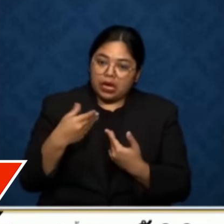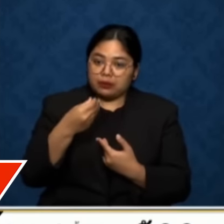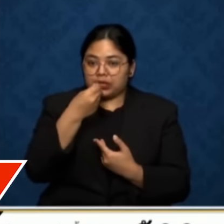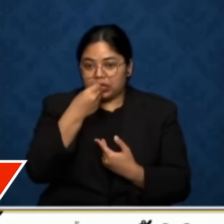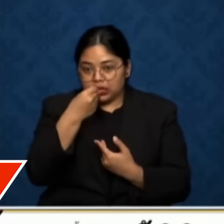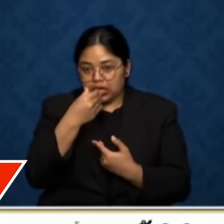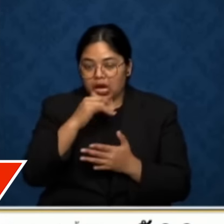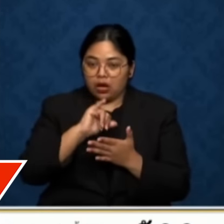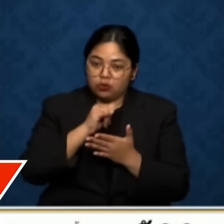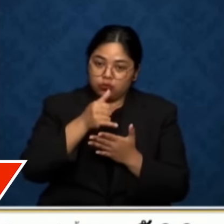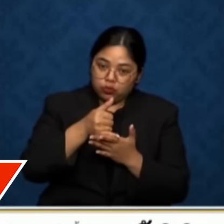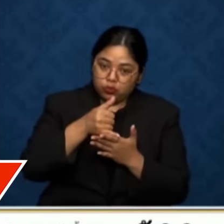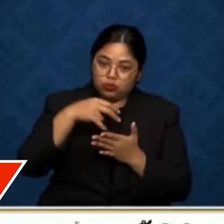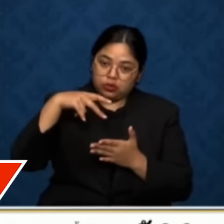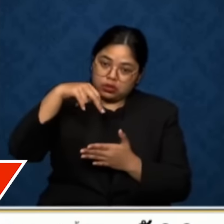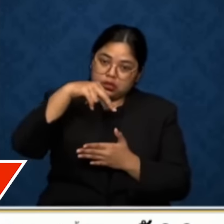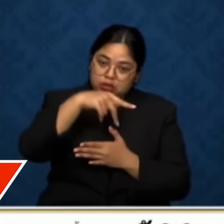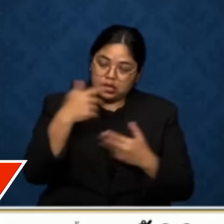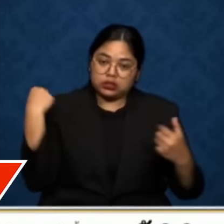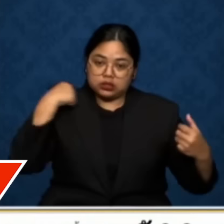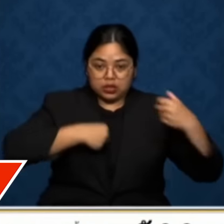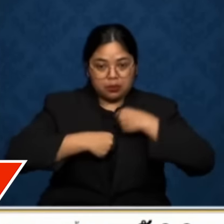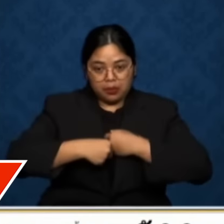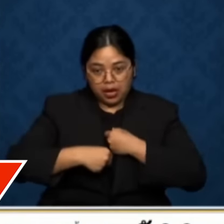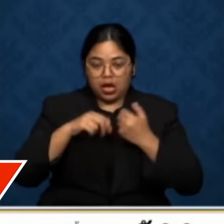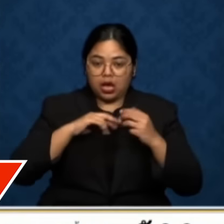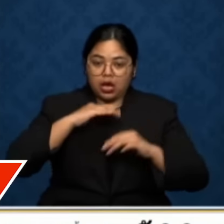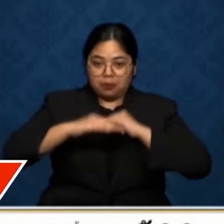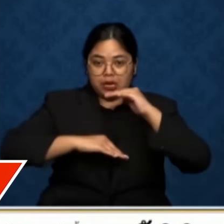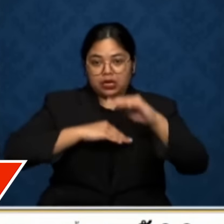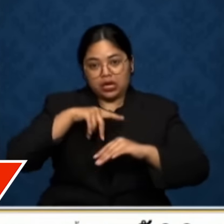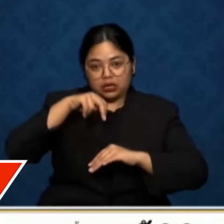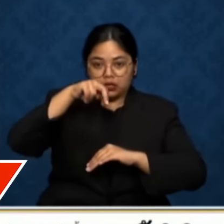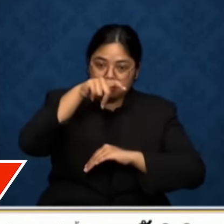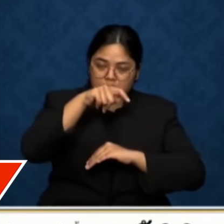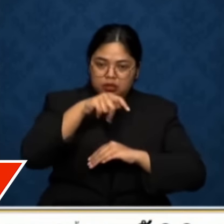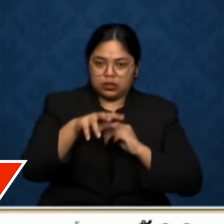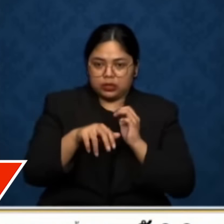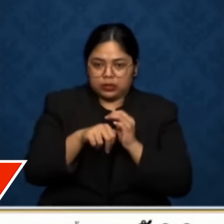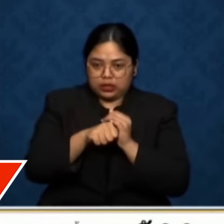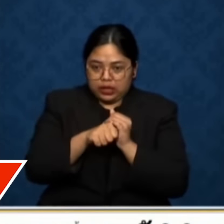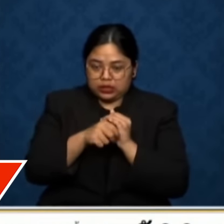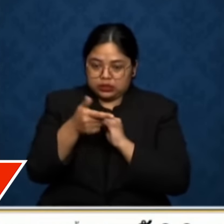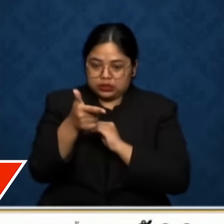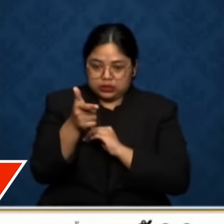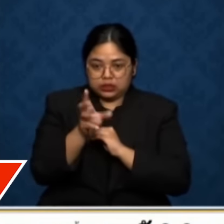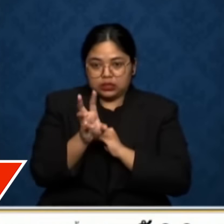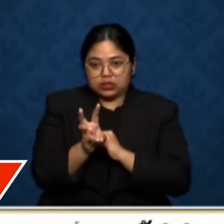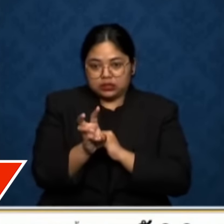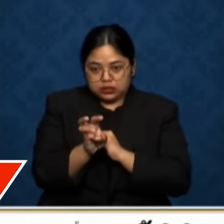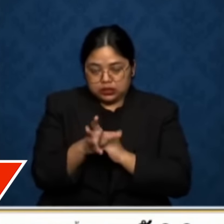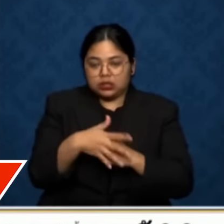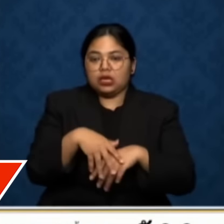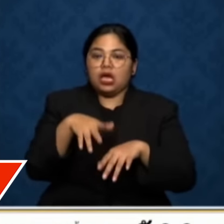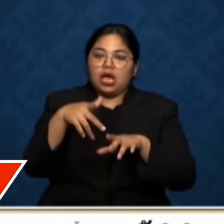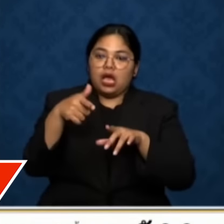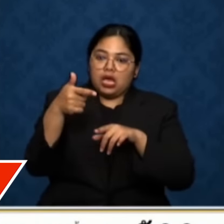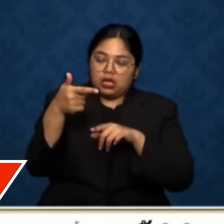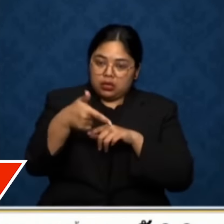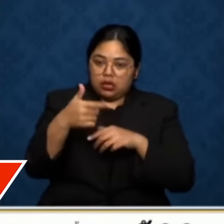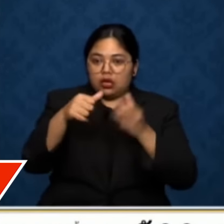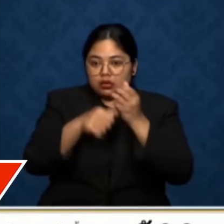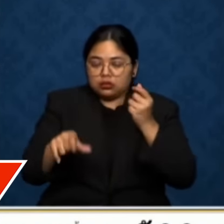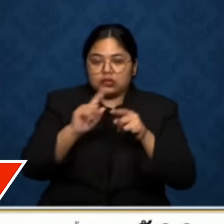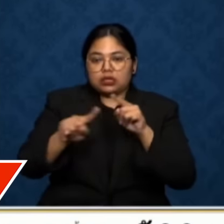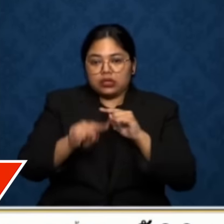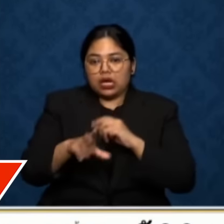ใช้ห้องน้ำเคลื่อนที่สวมใส่เสื้อผ้าขึ้นลงบันไดอาบน้ำกลั้นอุจจาระกลั้นปัสสาวะโดยเฉลี่ยก็คือข้อหนึ่งอ่ะมันประมาณ2คะ